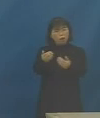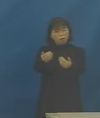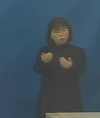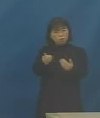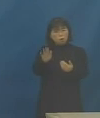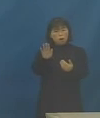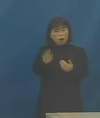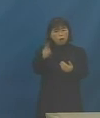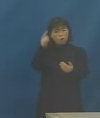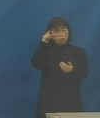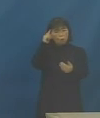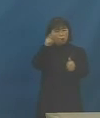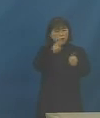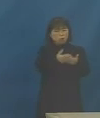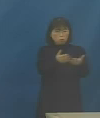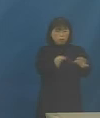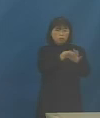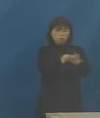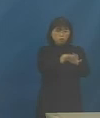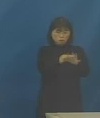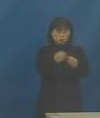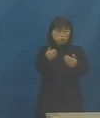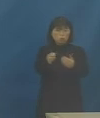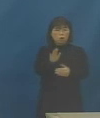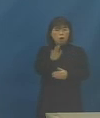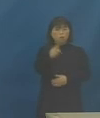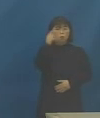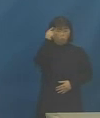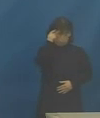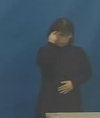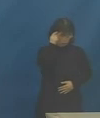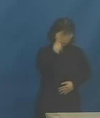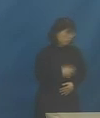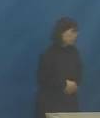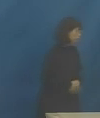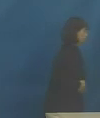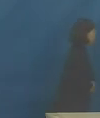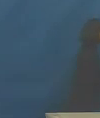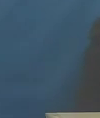認証店についてあるのではないかと思っております